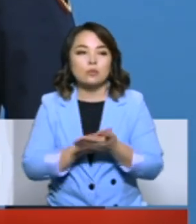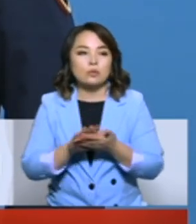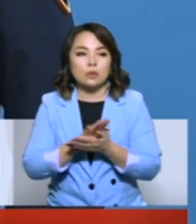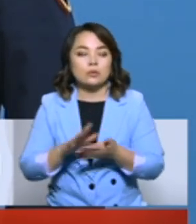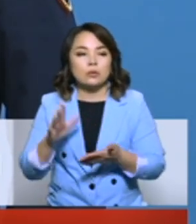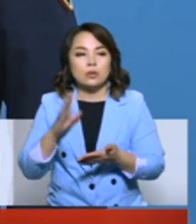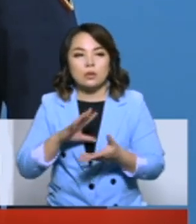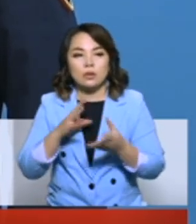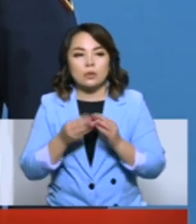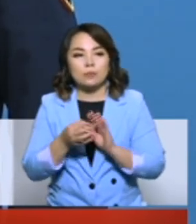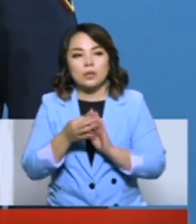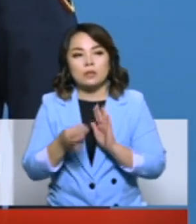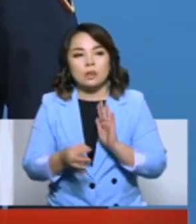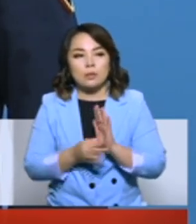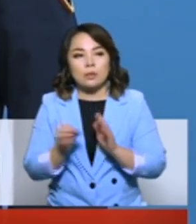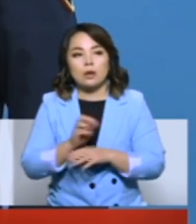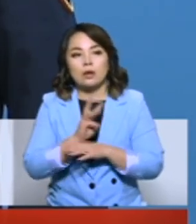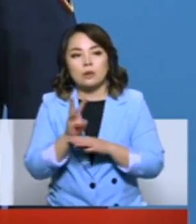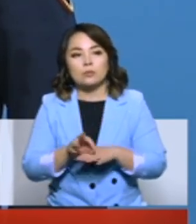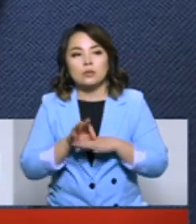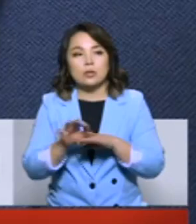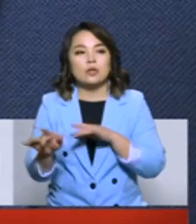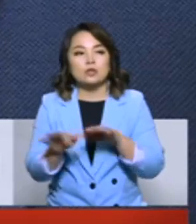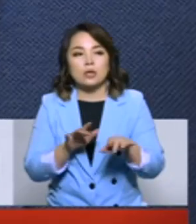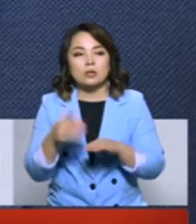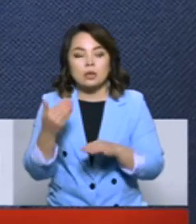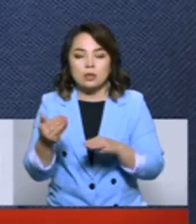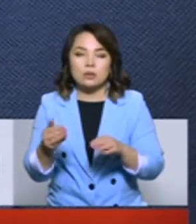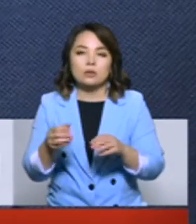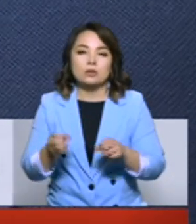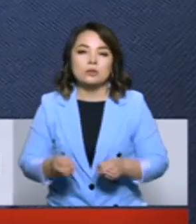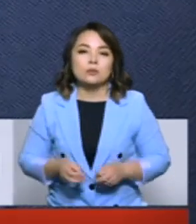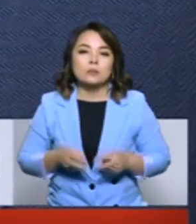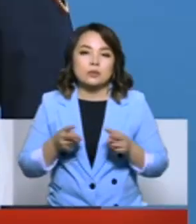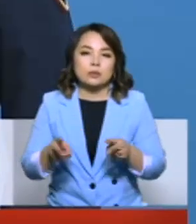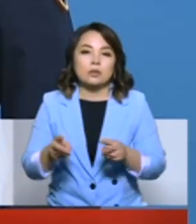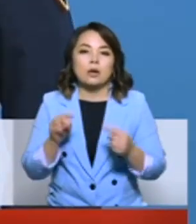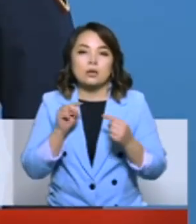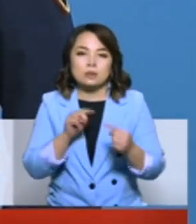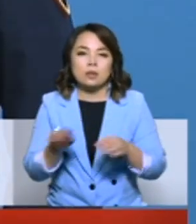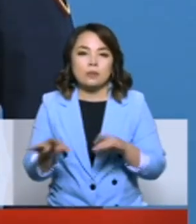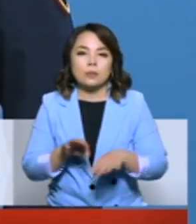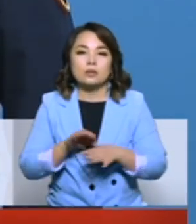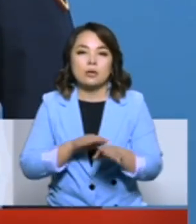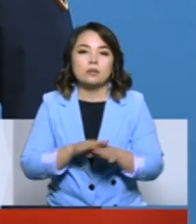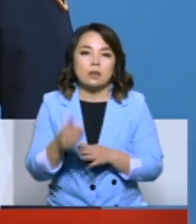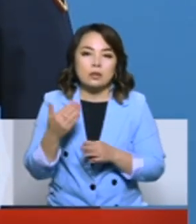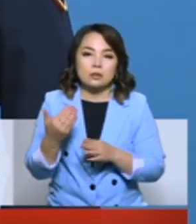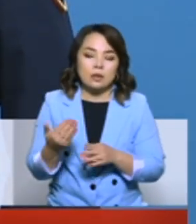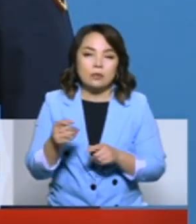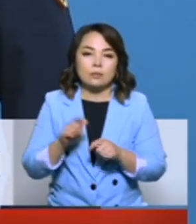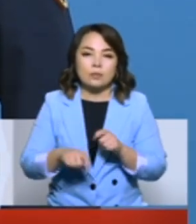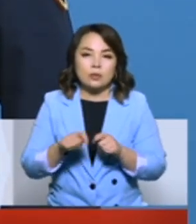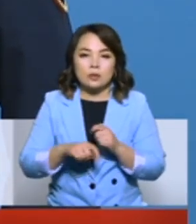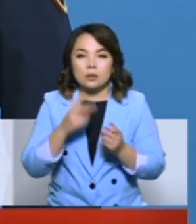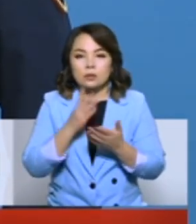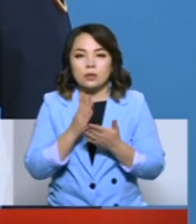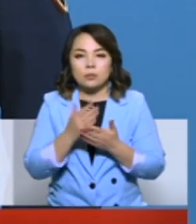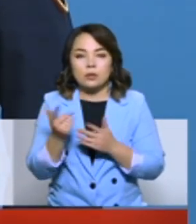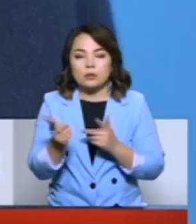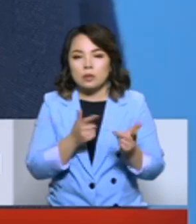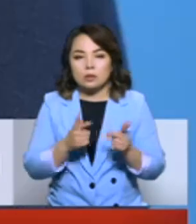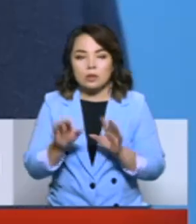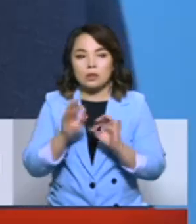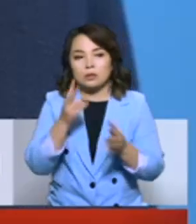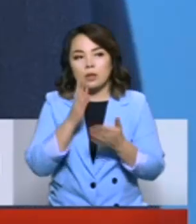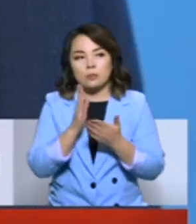төзбеушілік принциптерін қамтамасыз ету шаралары туралы қылмысқа қарсы іс-қимыл, кезектен тыс аттестациялауға дайындық жөнінде